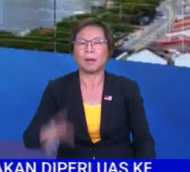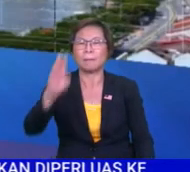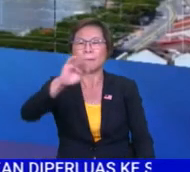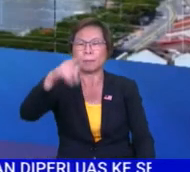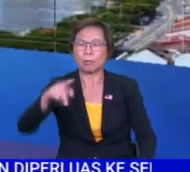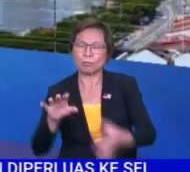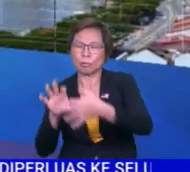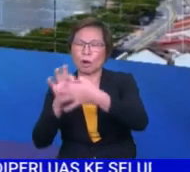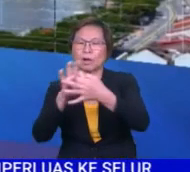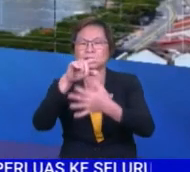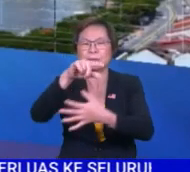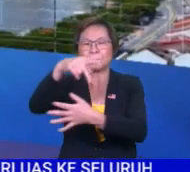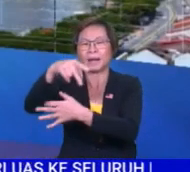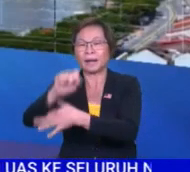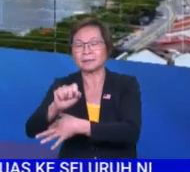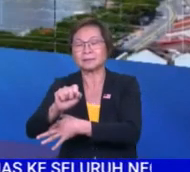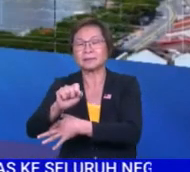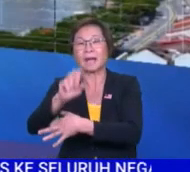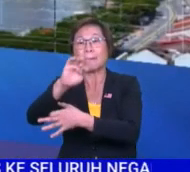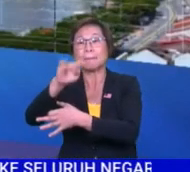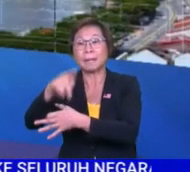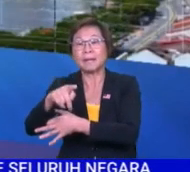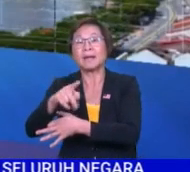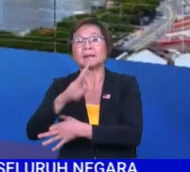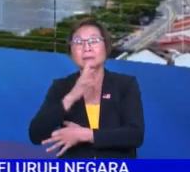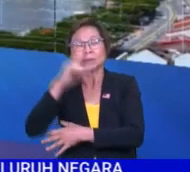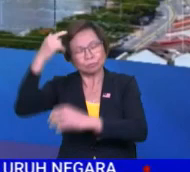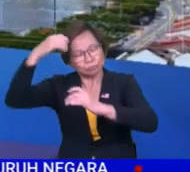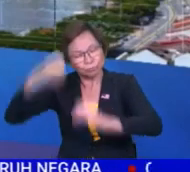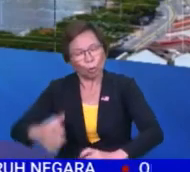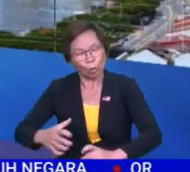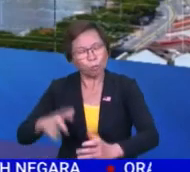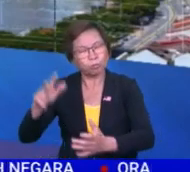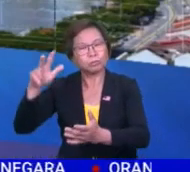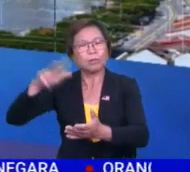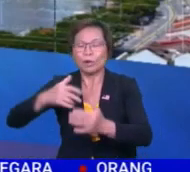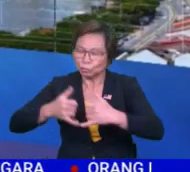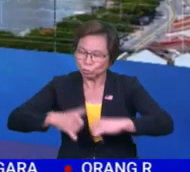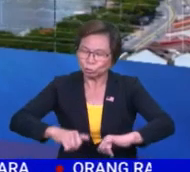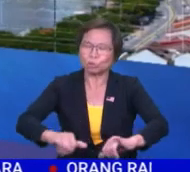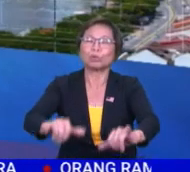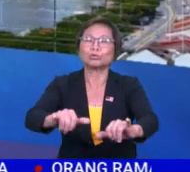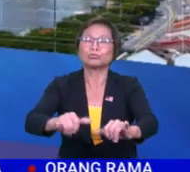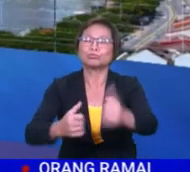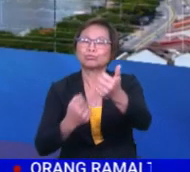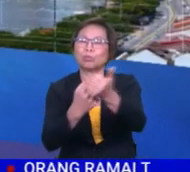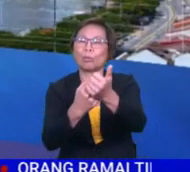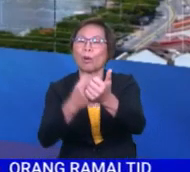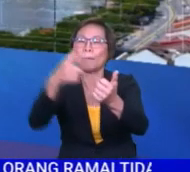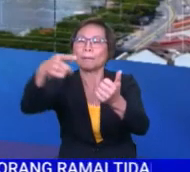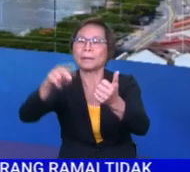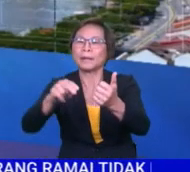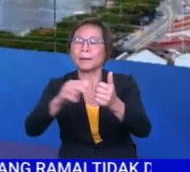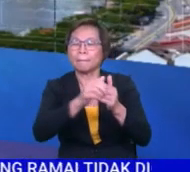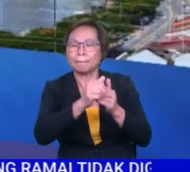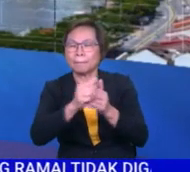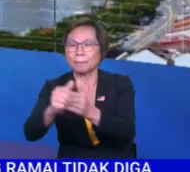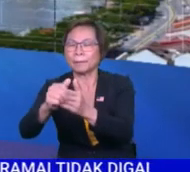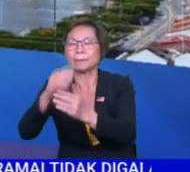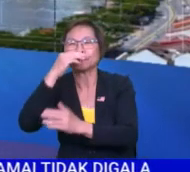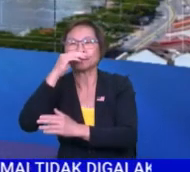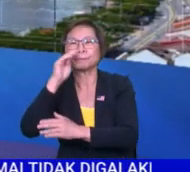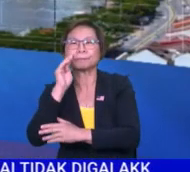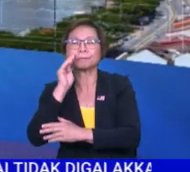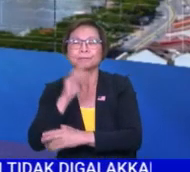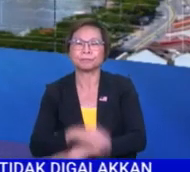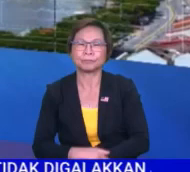preman gabungan Pati slow agps menyampaikan pendirian untuk terus menyokong kerajaan perikatan nasional pimpinan Perdana Menteri transli